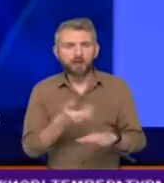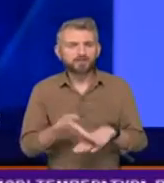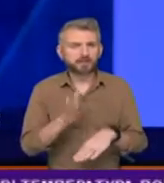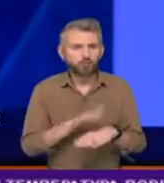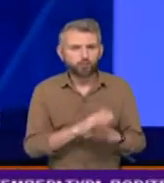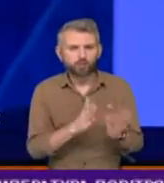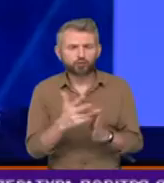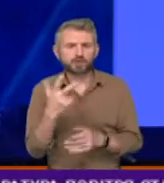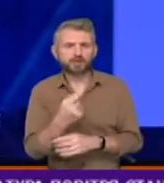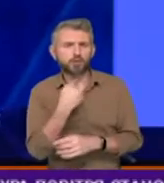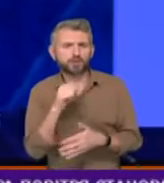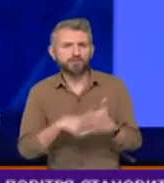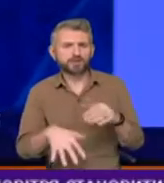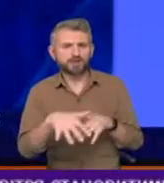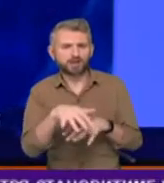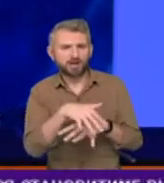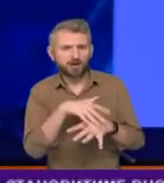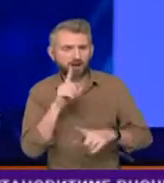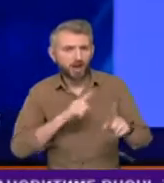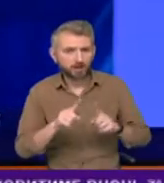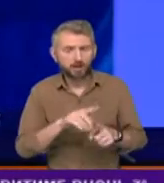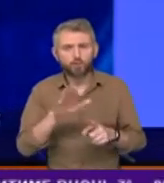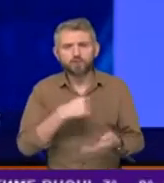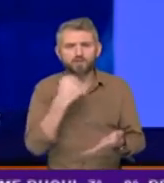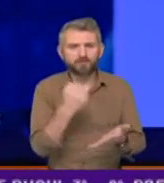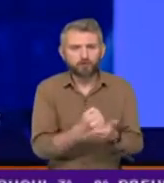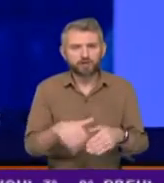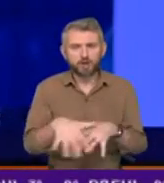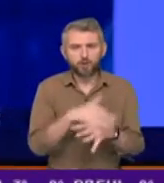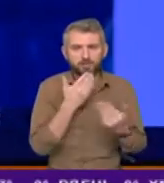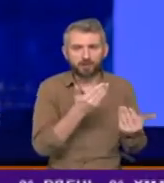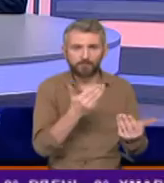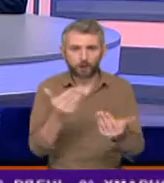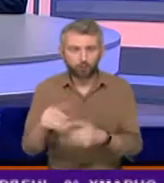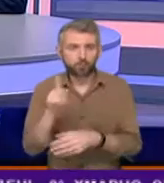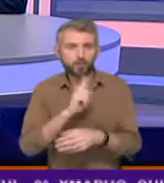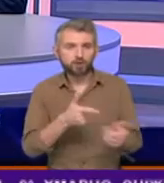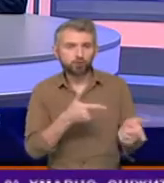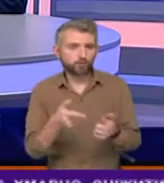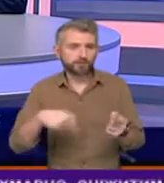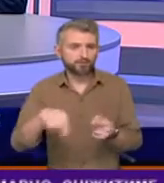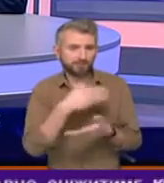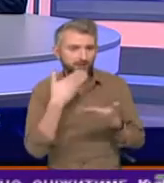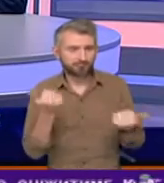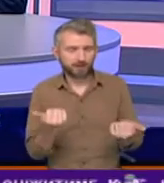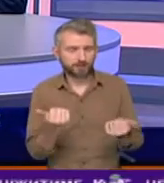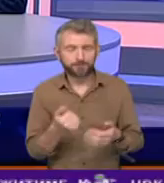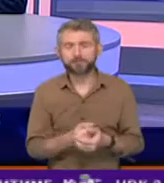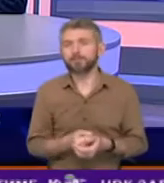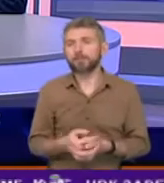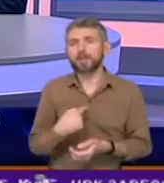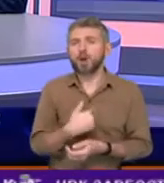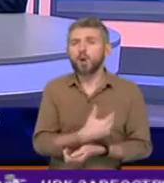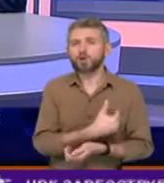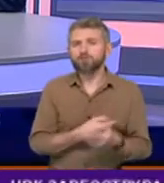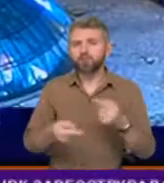процедурою, де і 300 голосів відразу треба депутатських, і після того затвердження це всенародним референдумом. Поки що готовності ні в кого до цього немає. Я